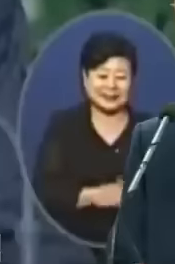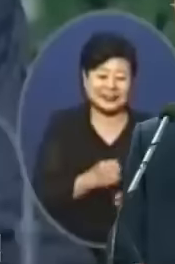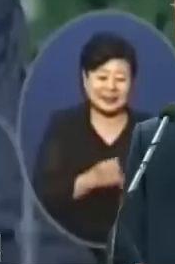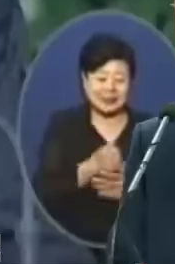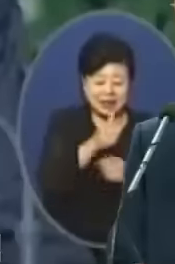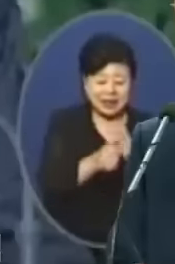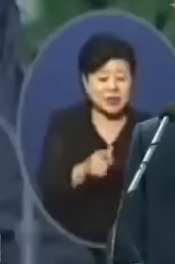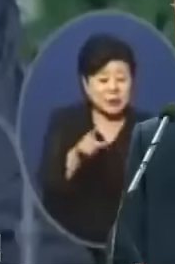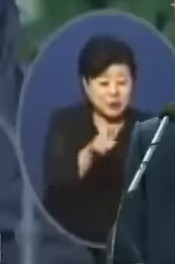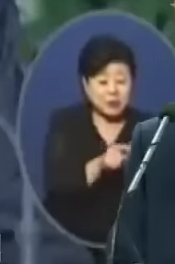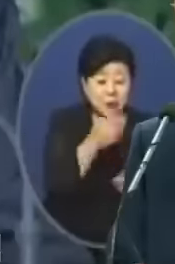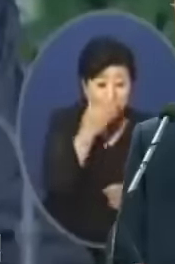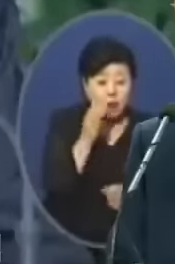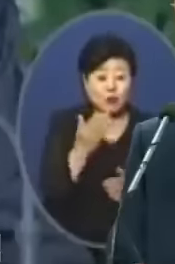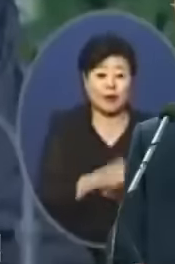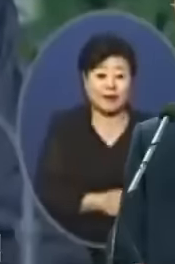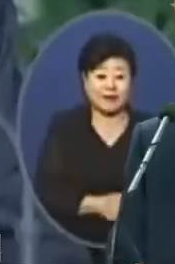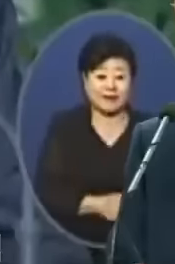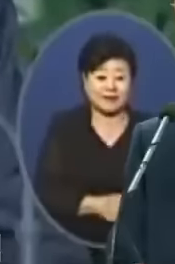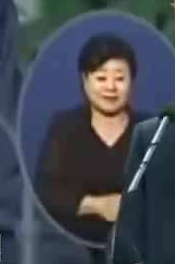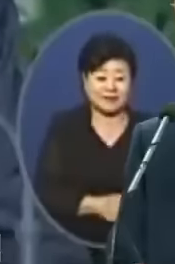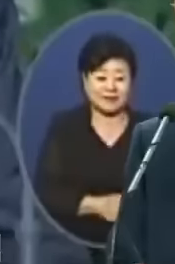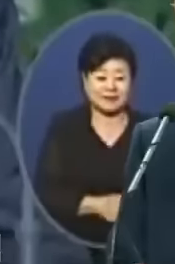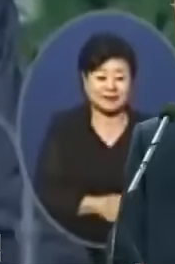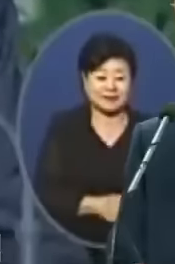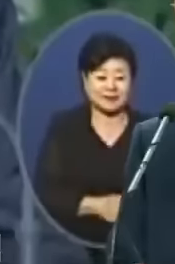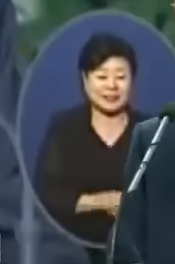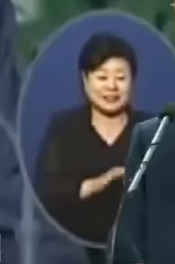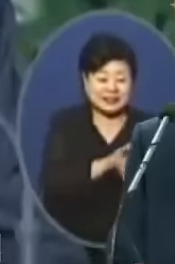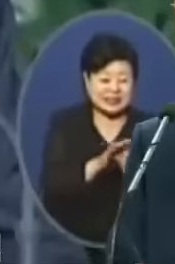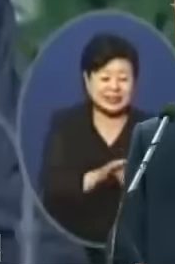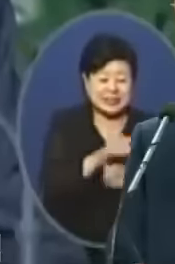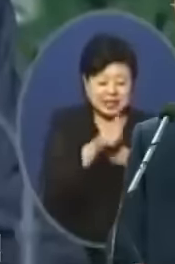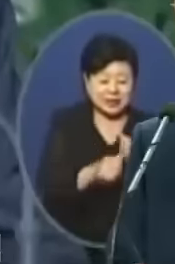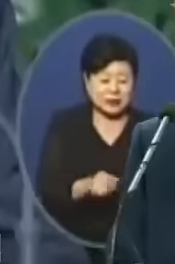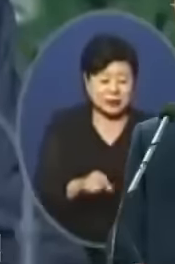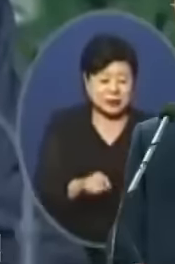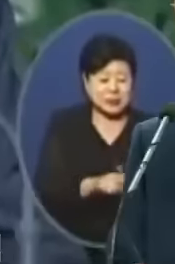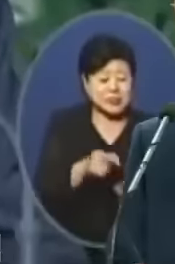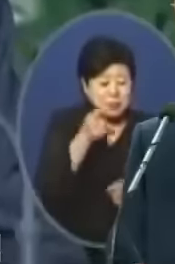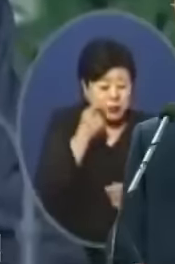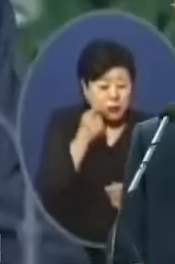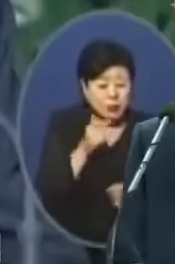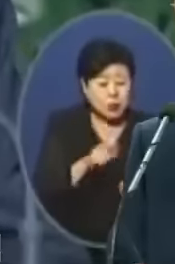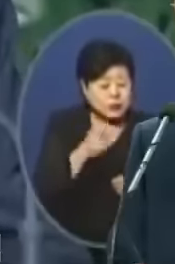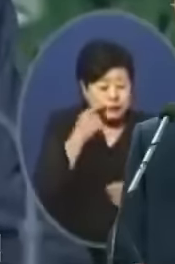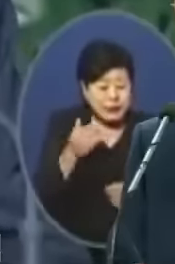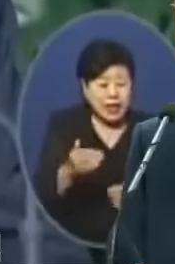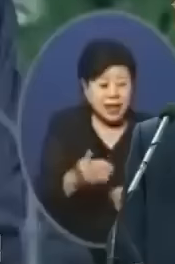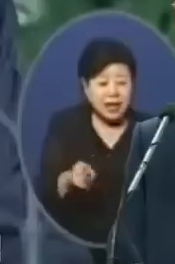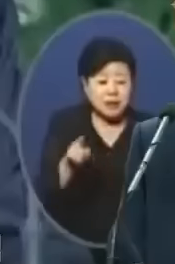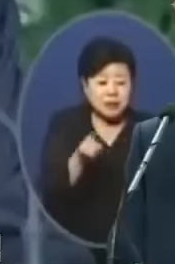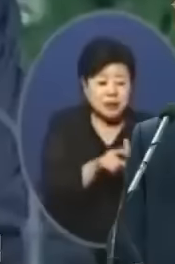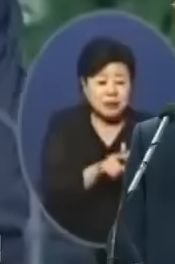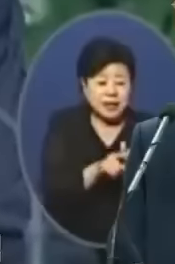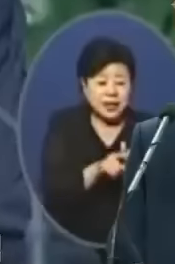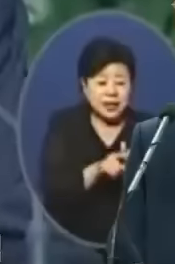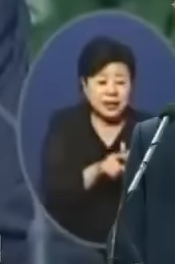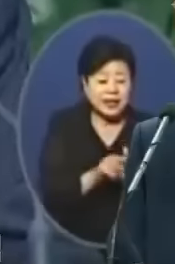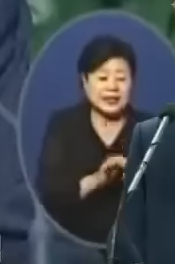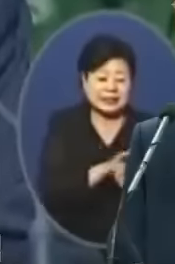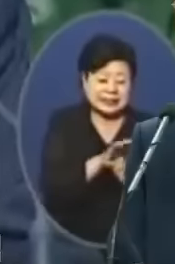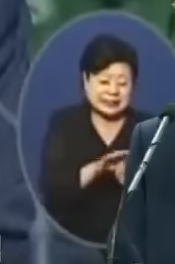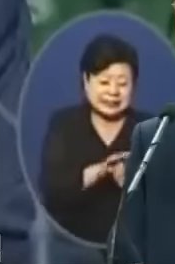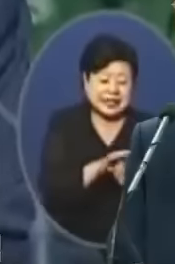그러니까 하나님을 믿을 수가 있지요. 그렇게 사랑하는 하나님을 못 믿으면 무엇을 믿습니까? 믿음이란